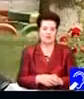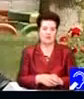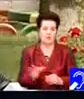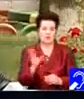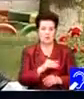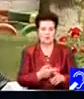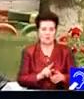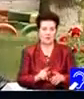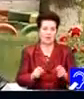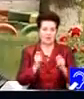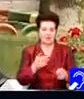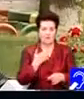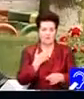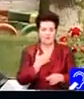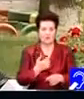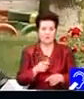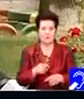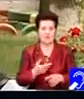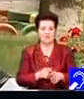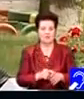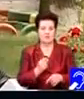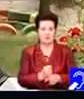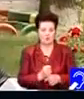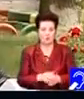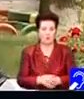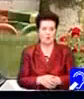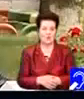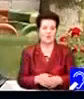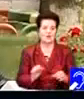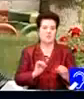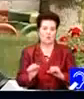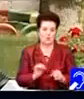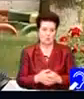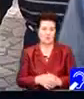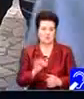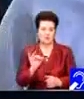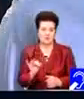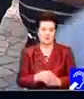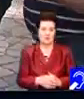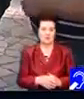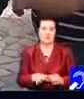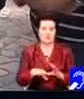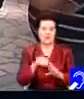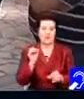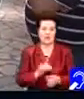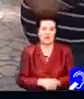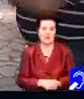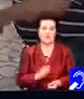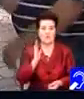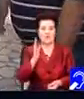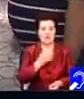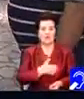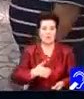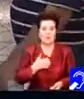toți cei care merg astăzi la vot, anume de aceste lucruri și raționamente să se conducă și să aleagă un viitor